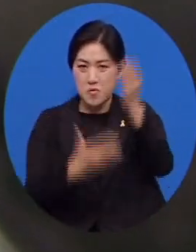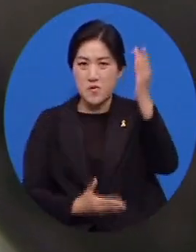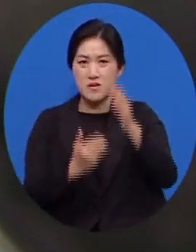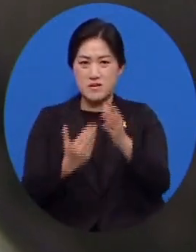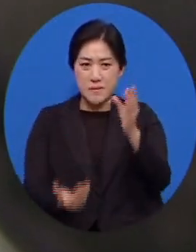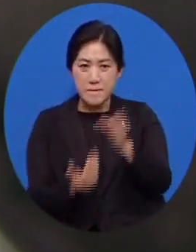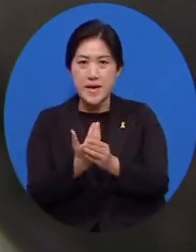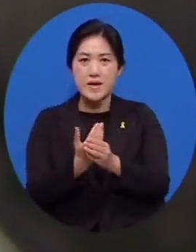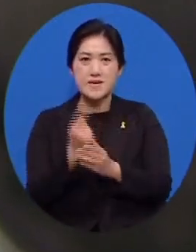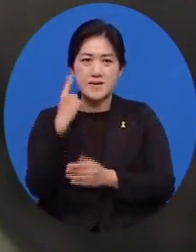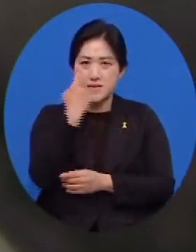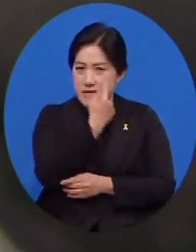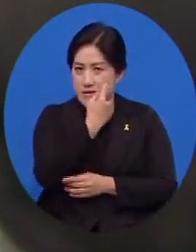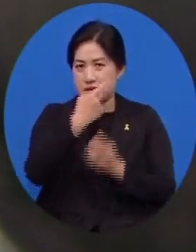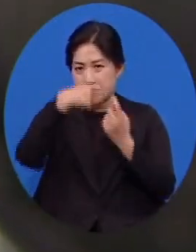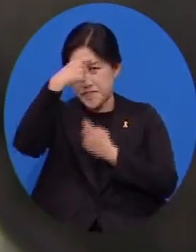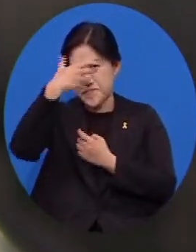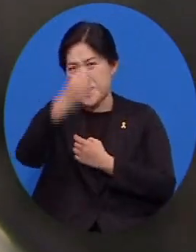증인이며 목격자입니다.